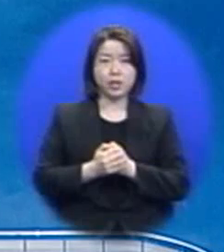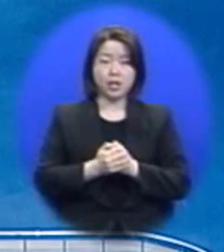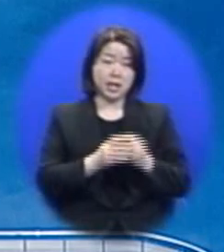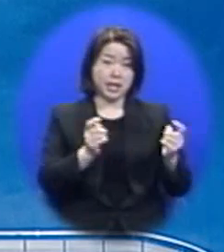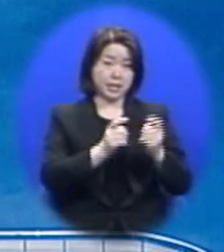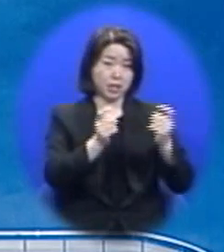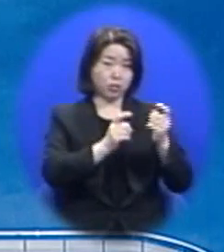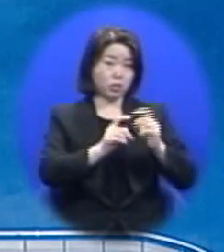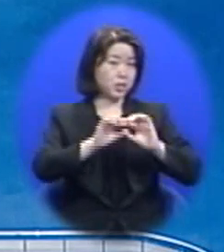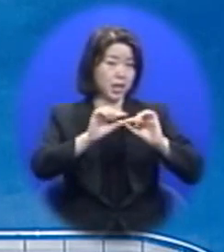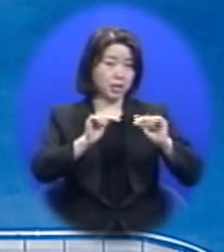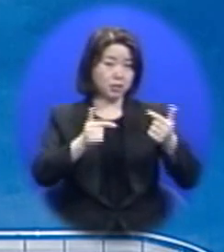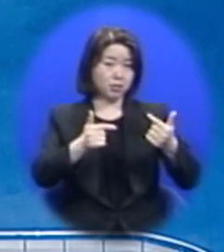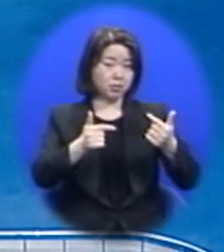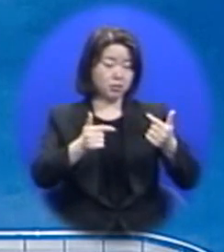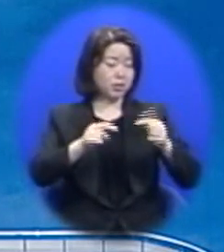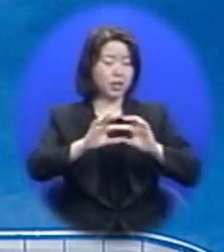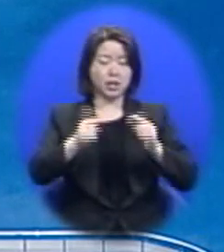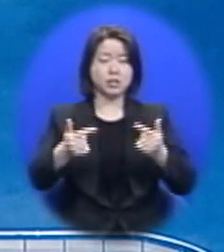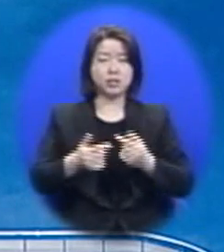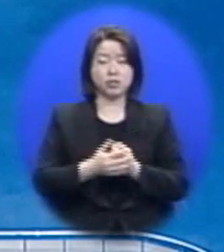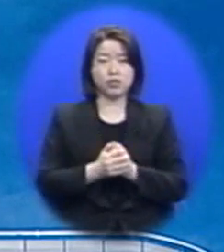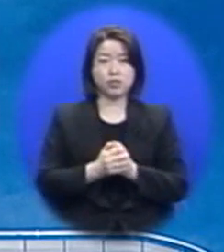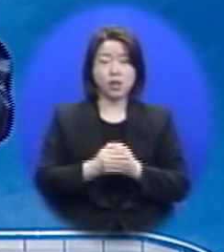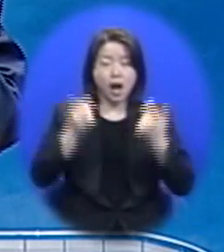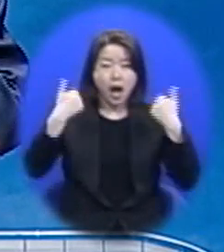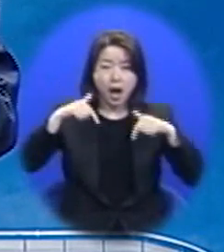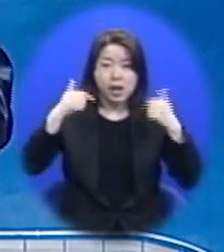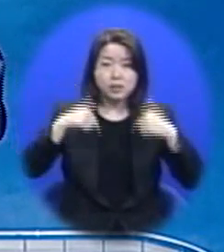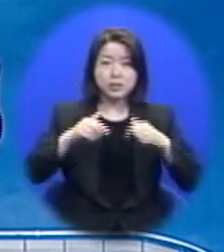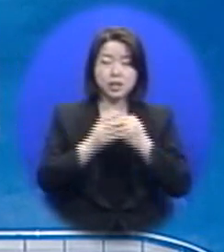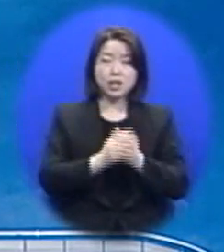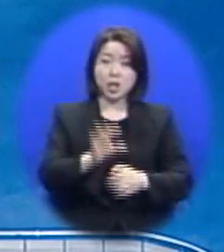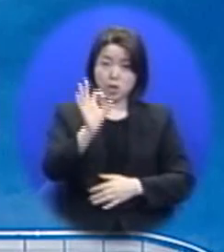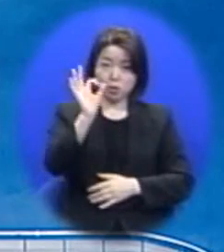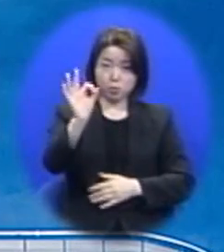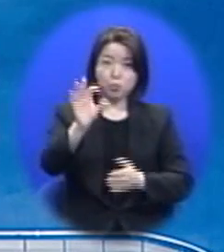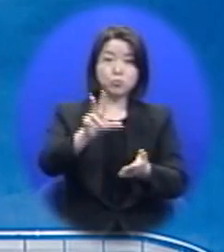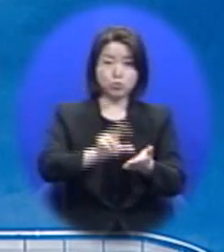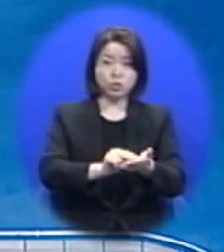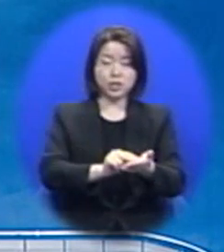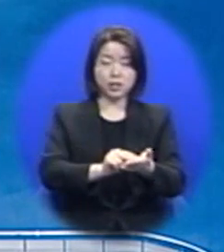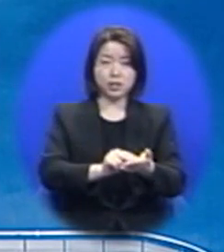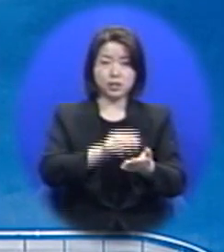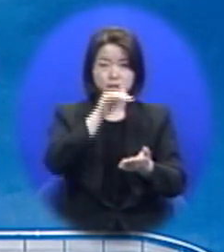다투지 않으신 건 아니었어요. 항상 돈 문제였습니다.